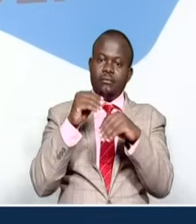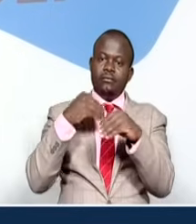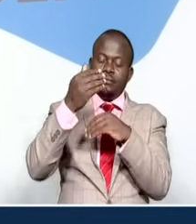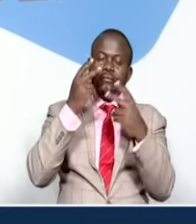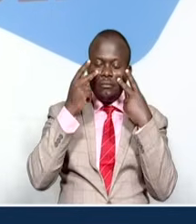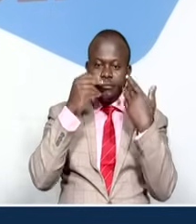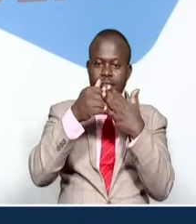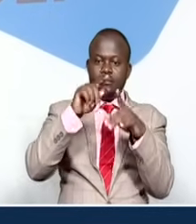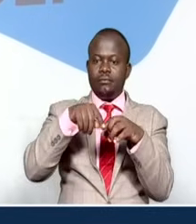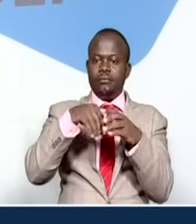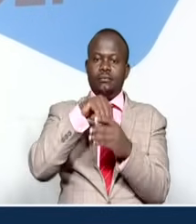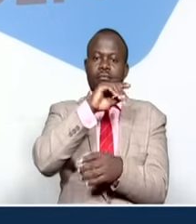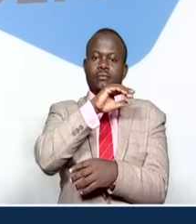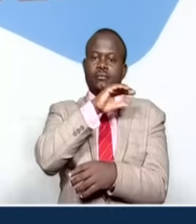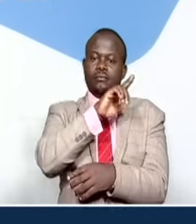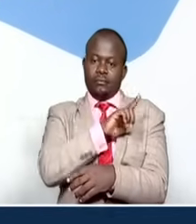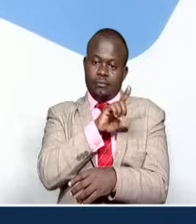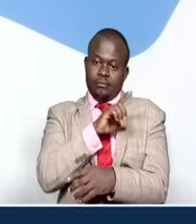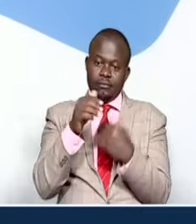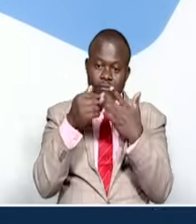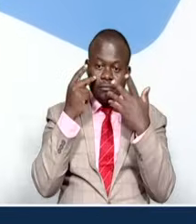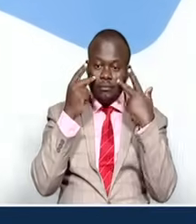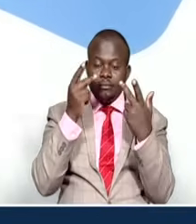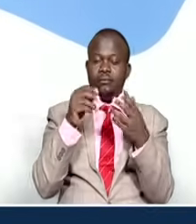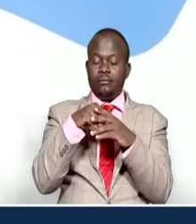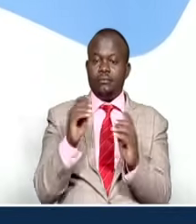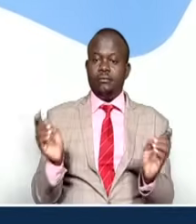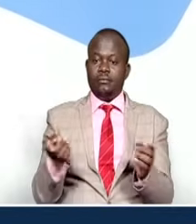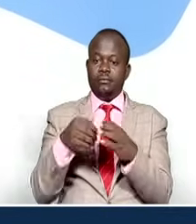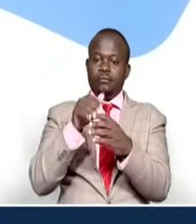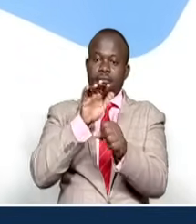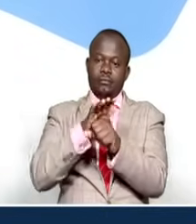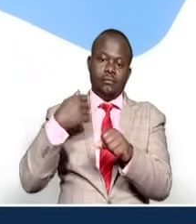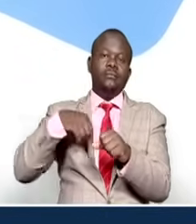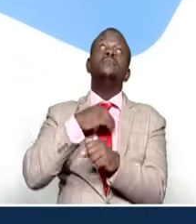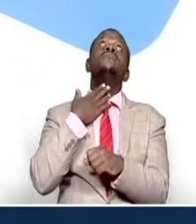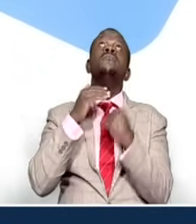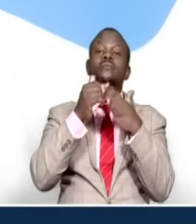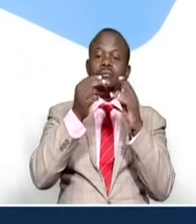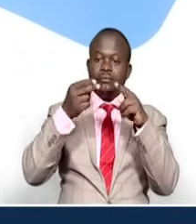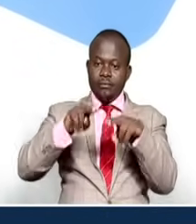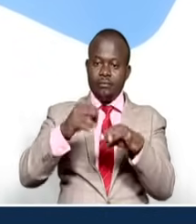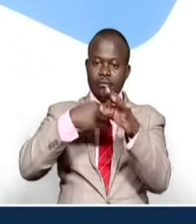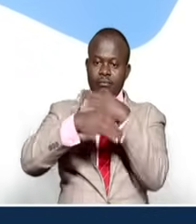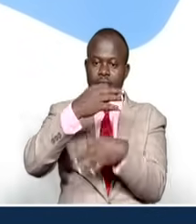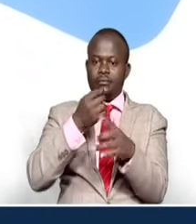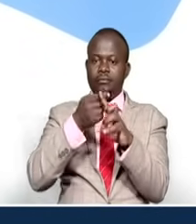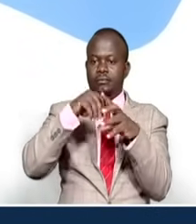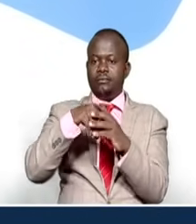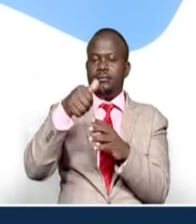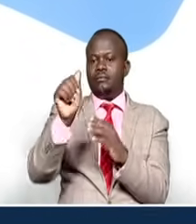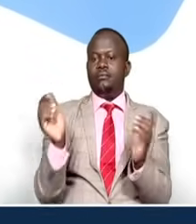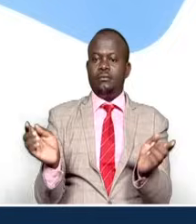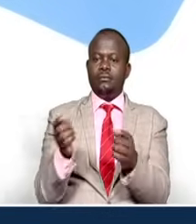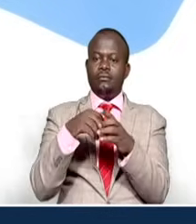bitewe n'amahirwe ari muri ako karere. Nka hano murabona ko ari akarere karimo ubworozi cyane, nifuza rero ko hazabaho inganda zitunganya ibikomoka kuri ubwo bworozi